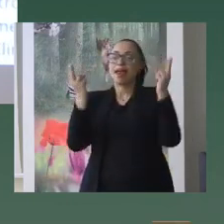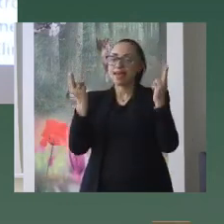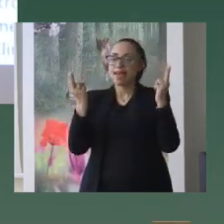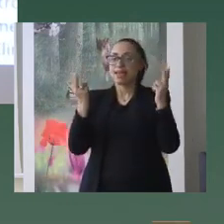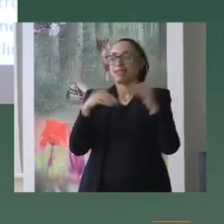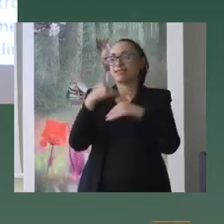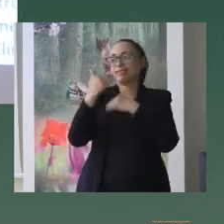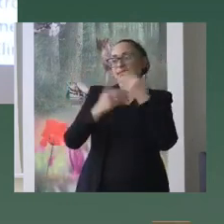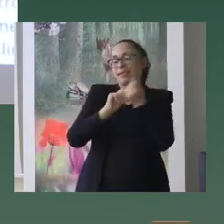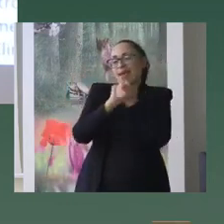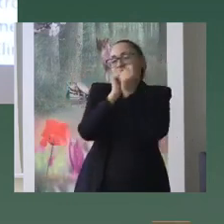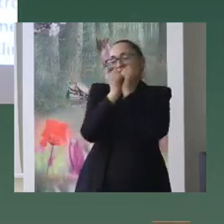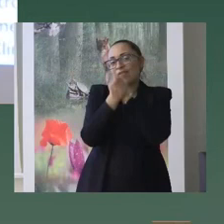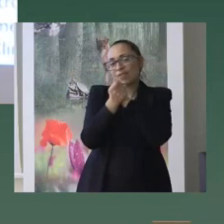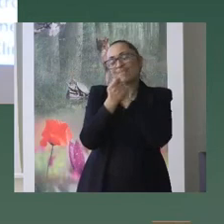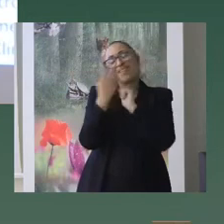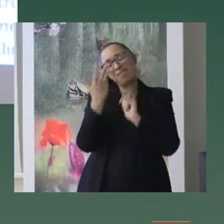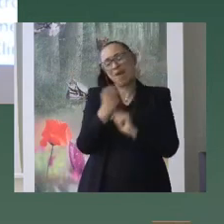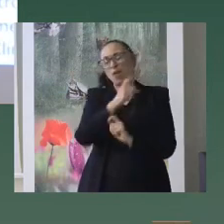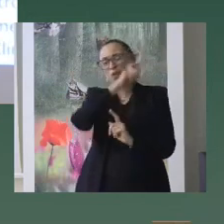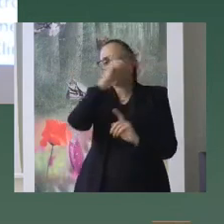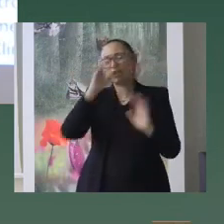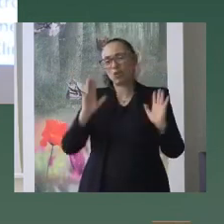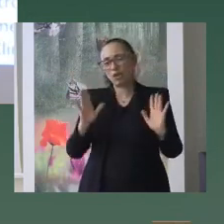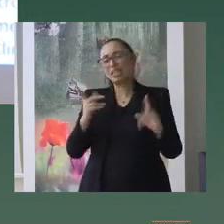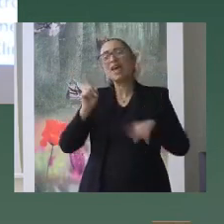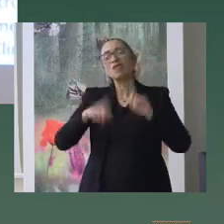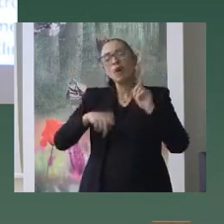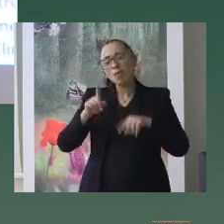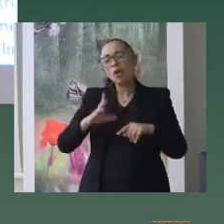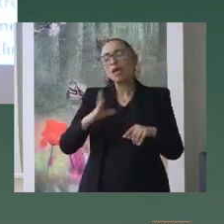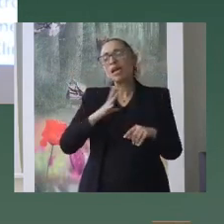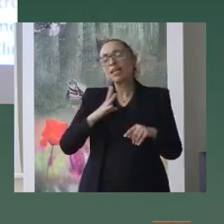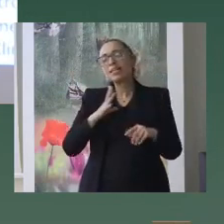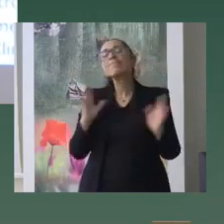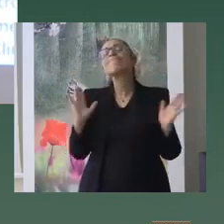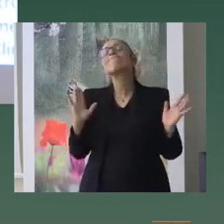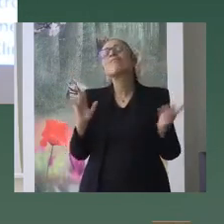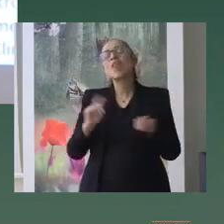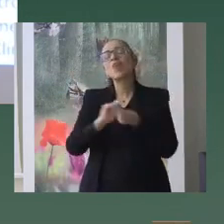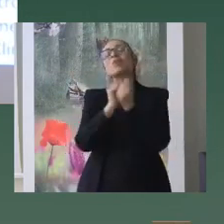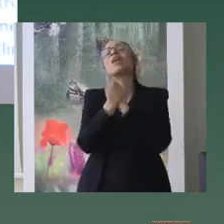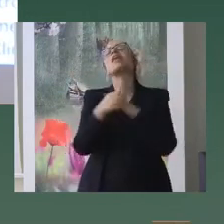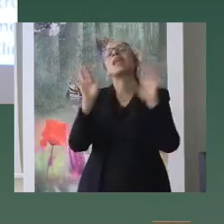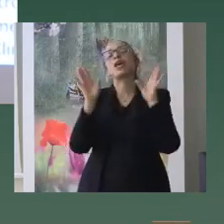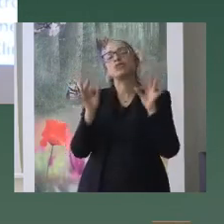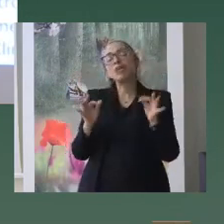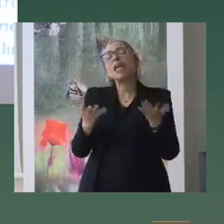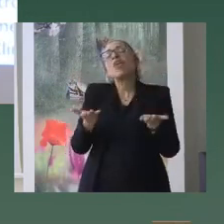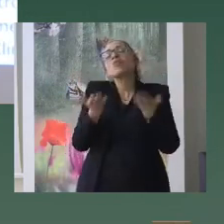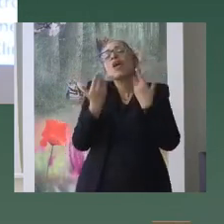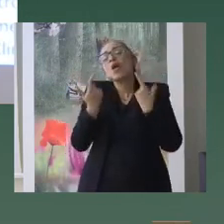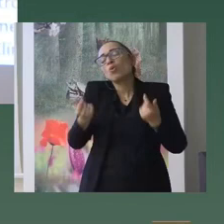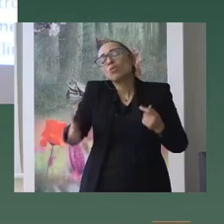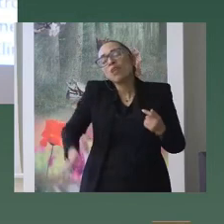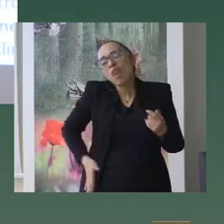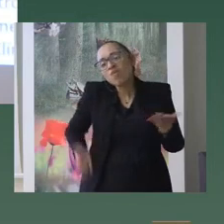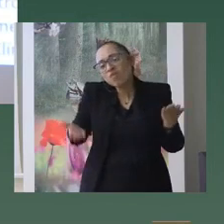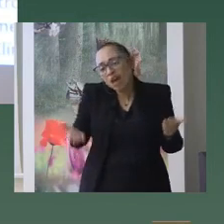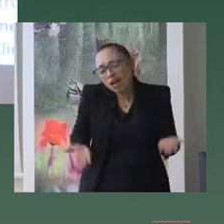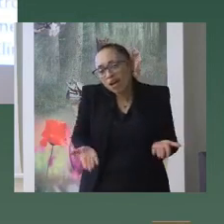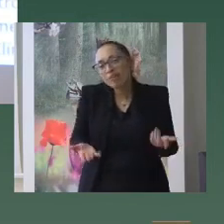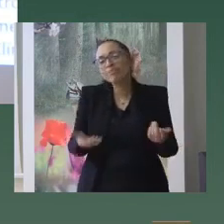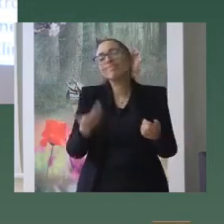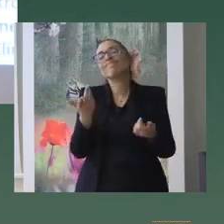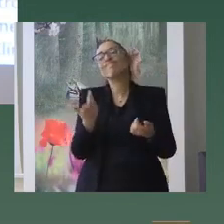δυσκολίες. Ακριβώς, με πολλές δυσκολίες, γι' αυτό και πολλοί κάτοικοι δεν τα ανακαινίζουν ή δεν έχουν τα χρήματα να το κάνουν ή τα χρήματα που